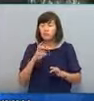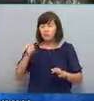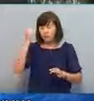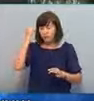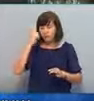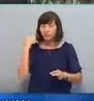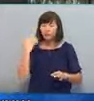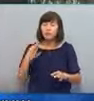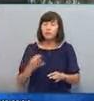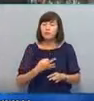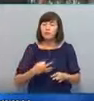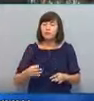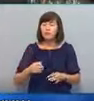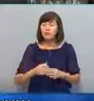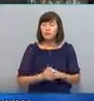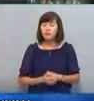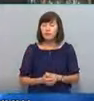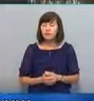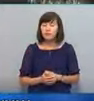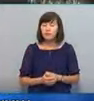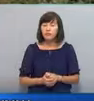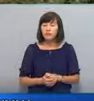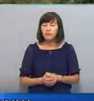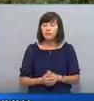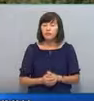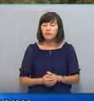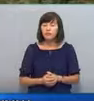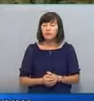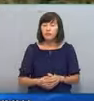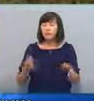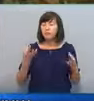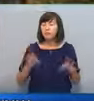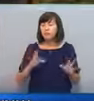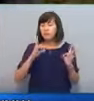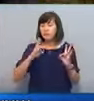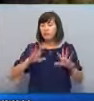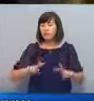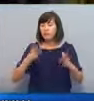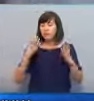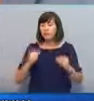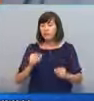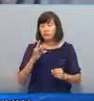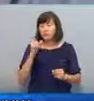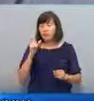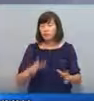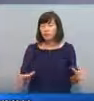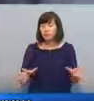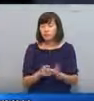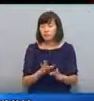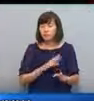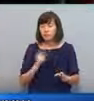рахмет, Ақтөбе облысына рахмет. Ырзамыз енді. Еріктілер апат орын алған күннен бастап арыс жұртымен бірге